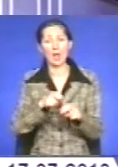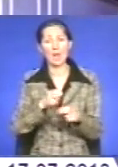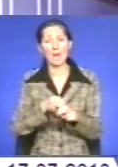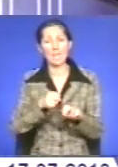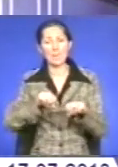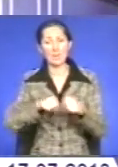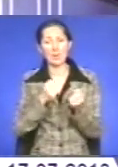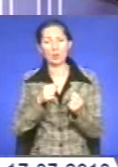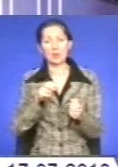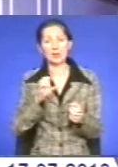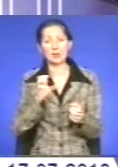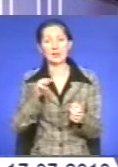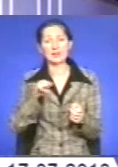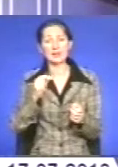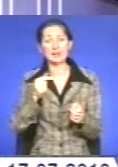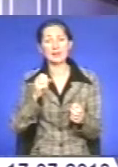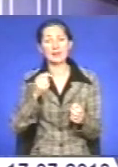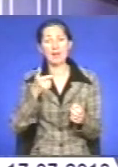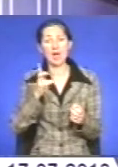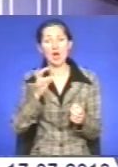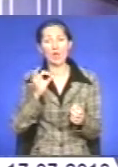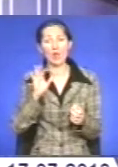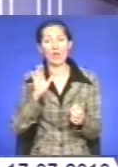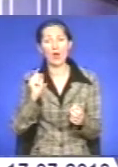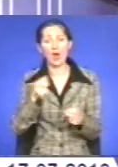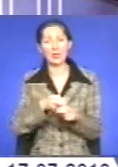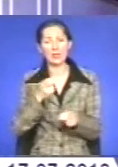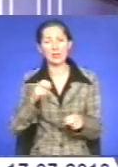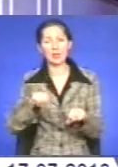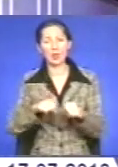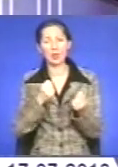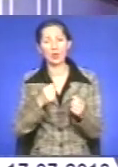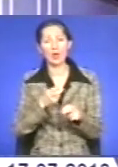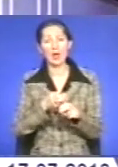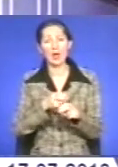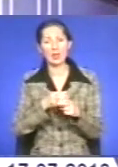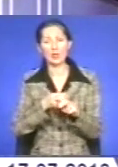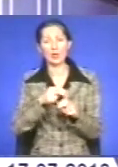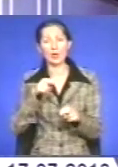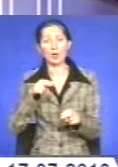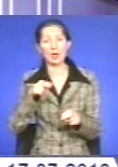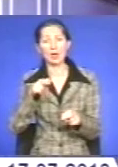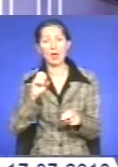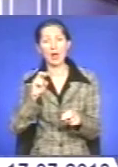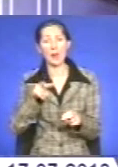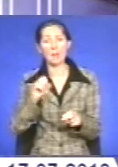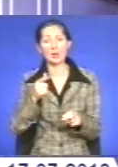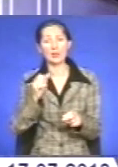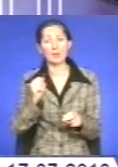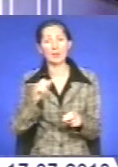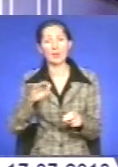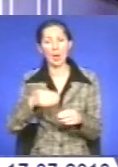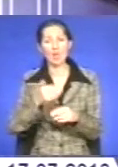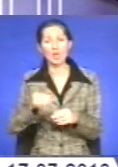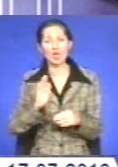стегнової кістки, перелом кісток передпліччя. Також пізніше було